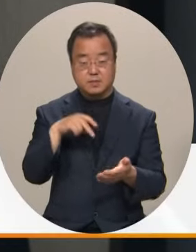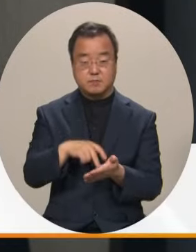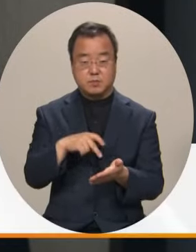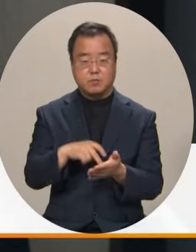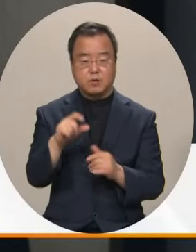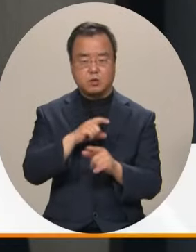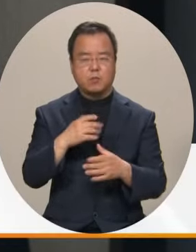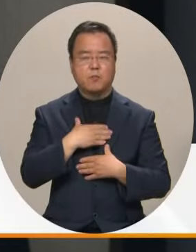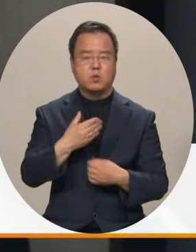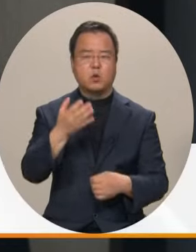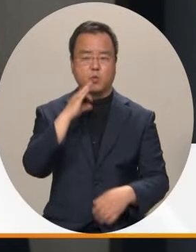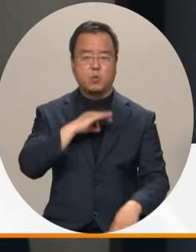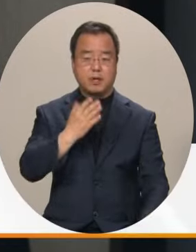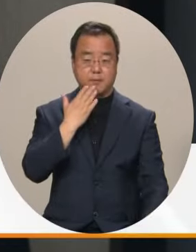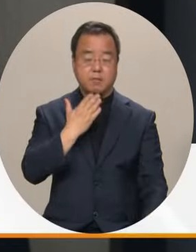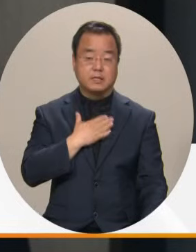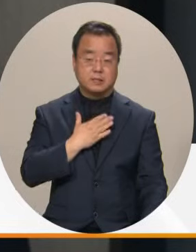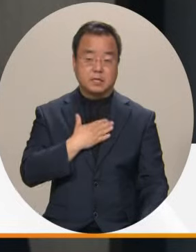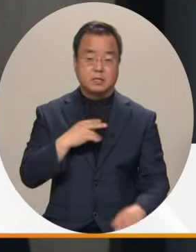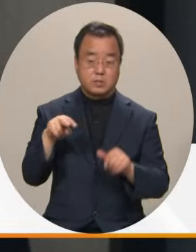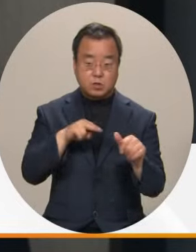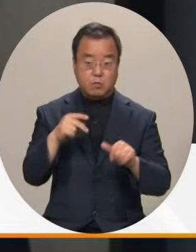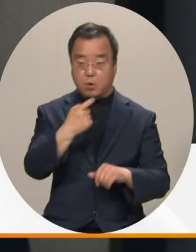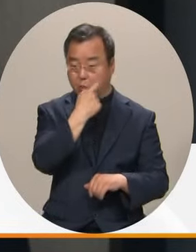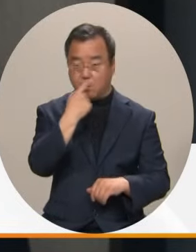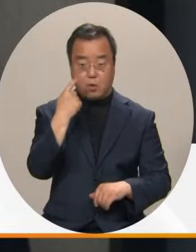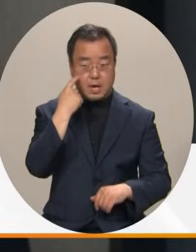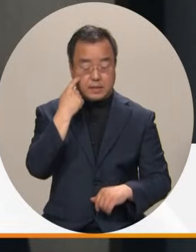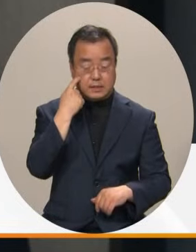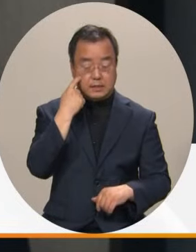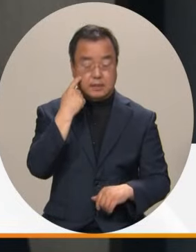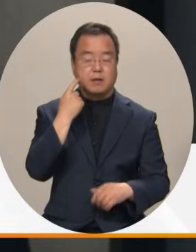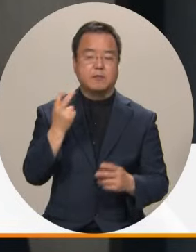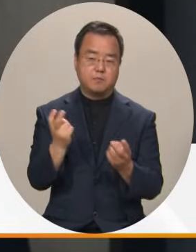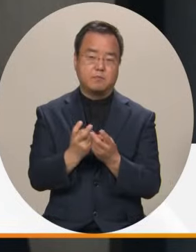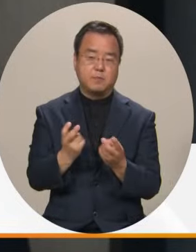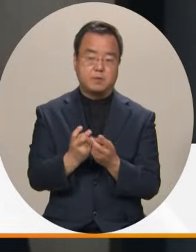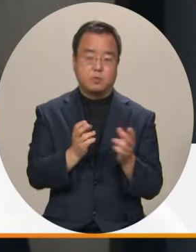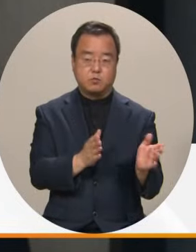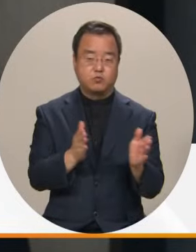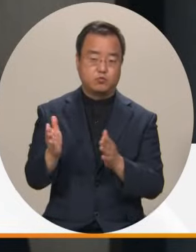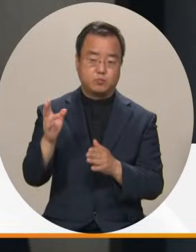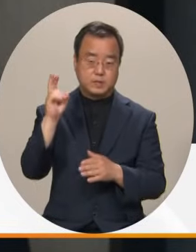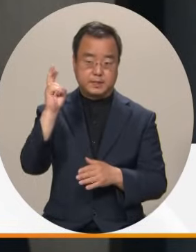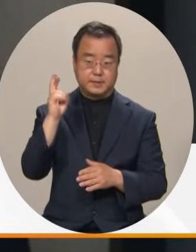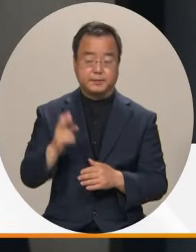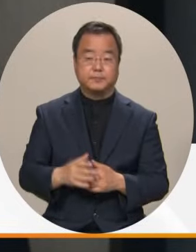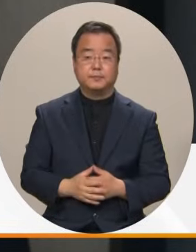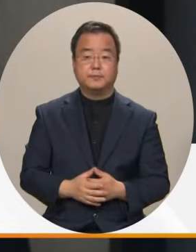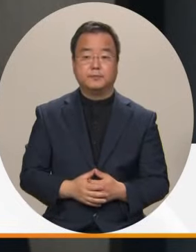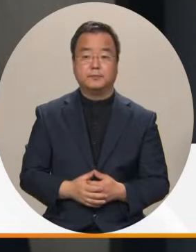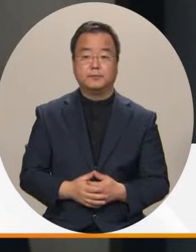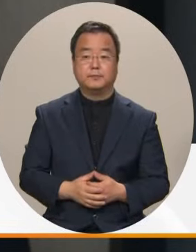뭔가 자기 신의 정보를 확인할 수 있는 어 중요한 통로가 만들어지지 않을까 이렇게 어 기대하고